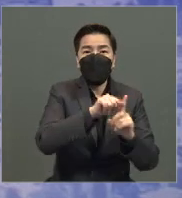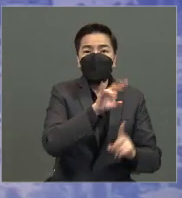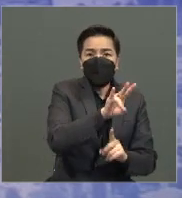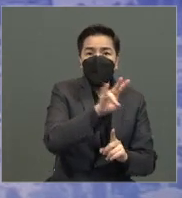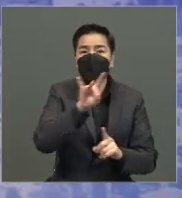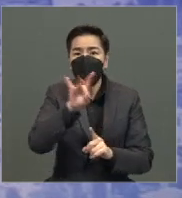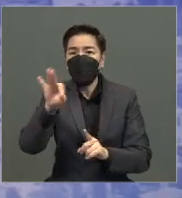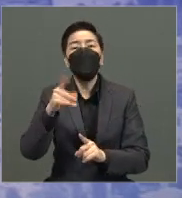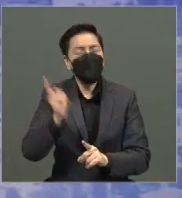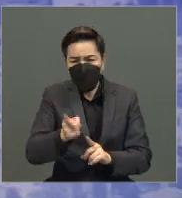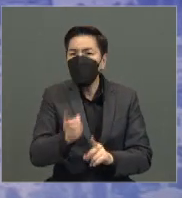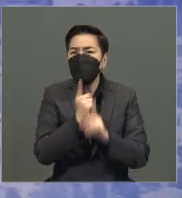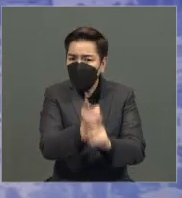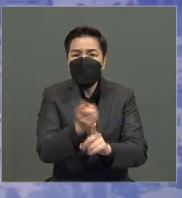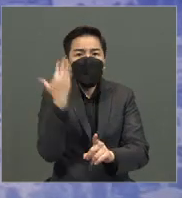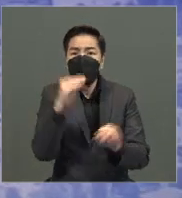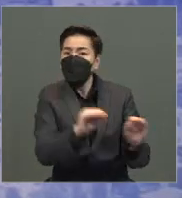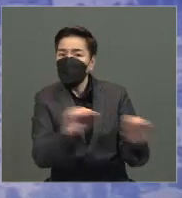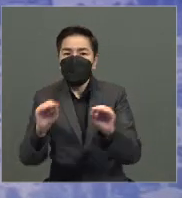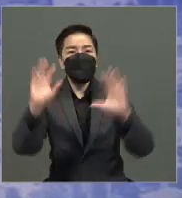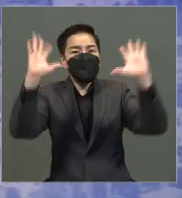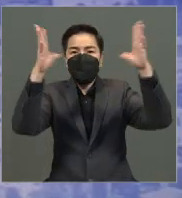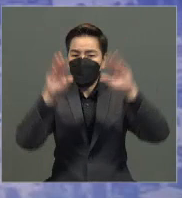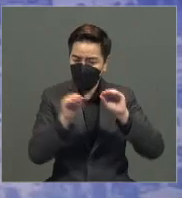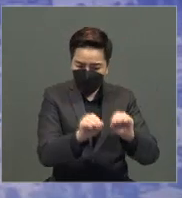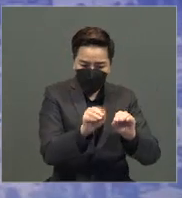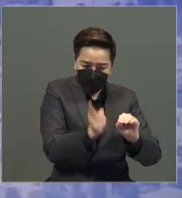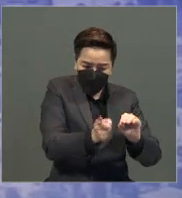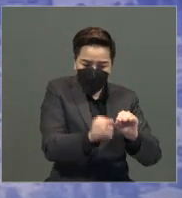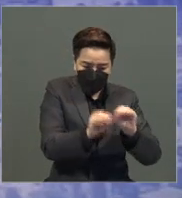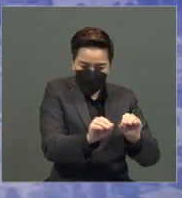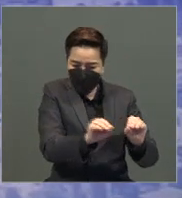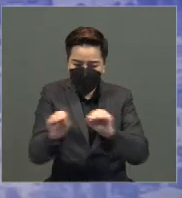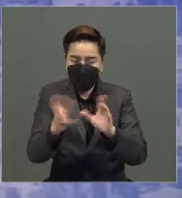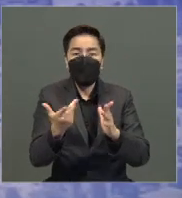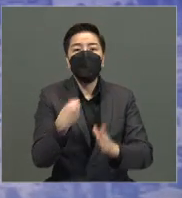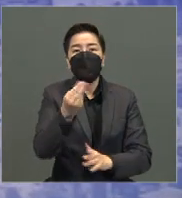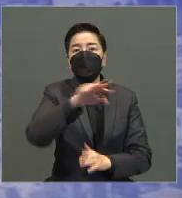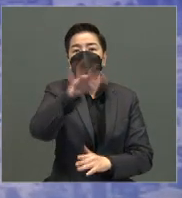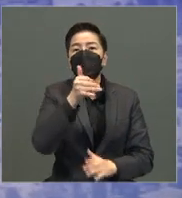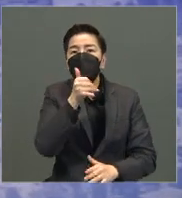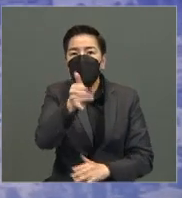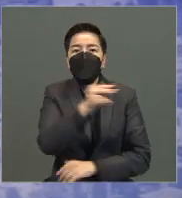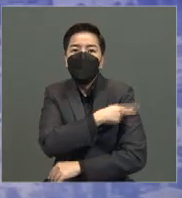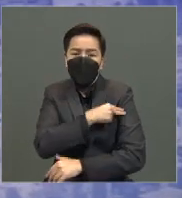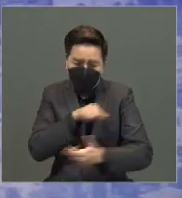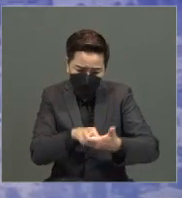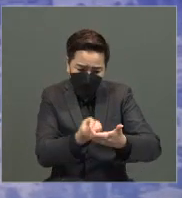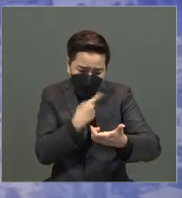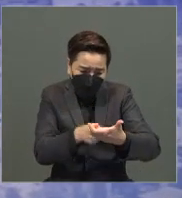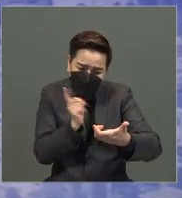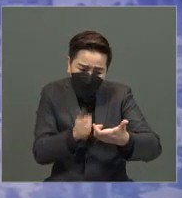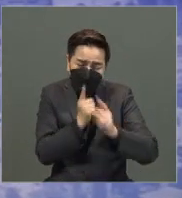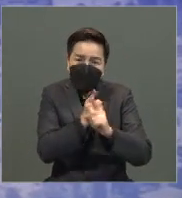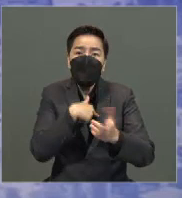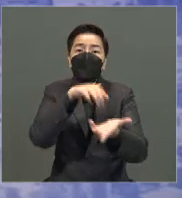ถุนายนท่านได้ฉีดแน่นอนนะครับไม่มีการเลื่อนนะครับนะครับก็ขอยืนยันอีกครั้งหนึ่งนะครับก็ขอให้ไปติดต่อที่โรงพยาบาลใกล้บ้านท่าน